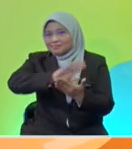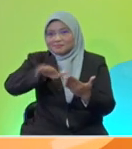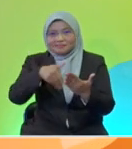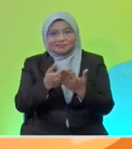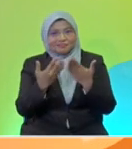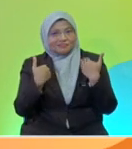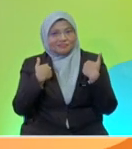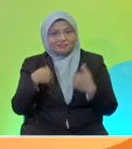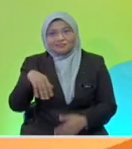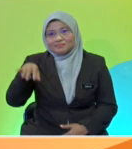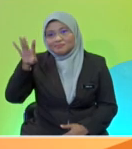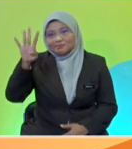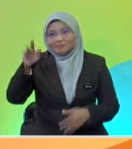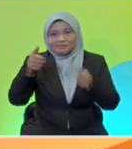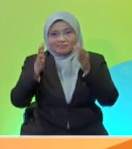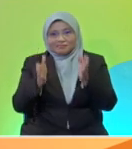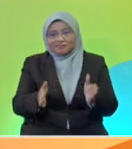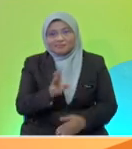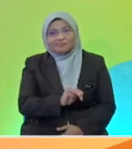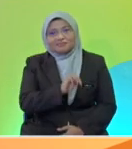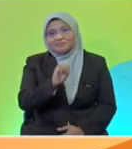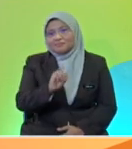mereka merupakan anak-anak